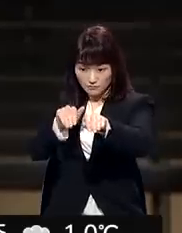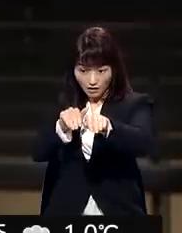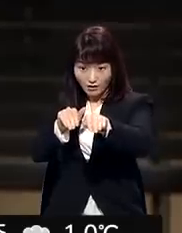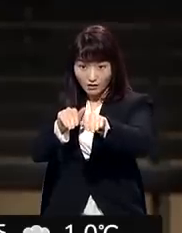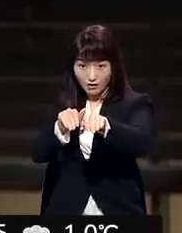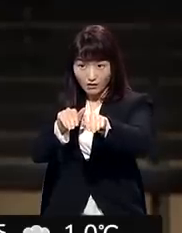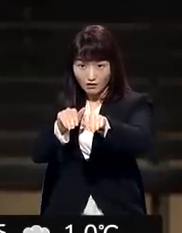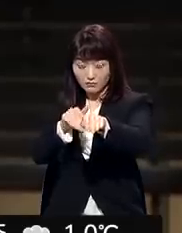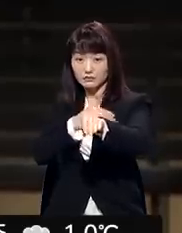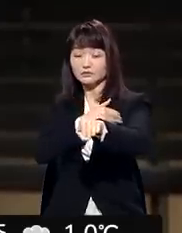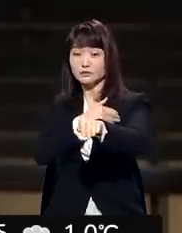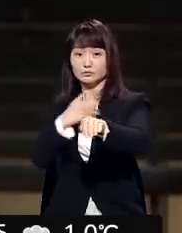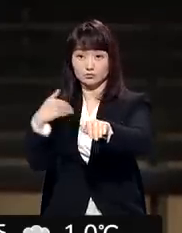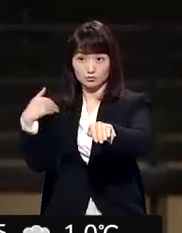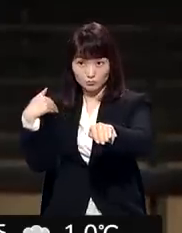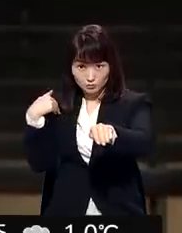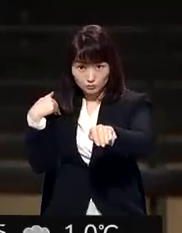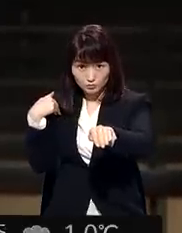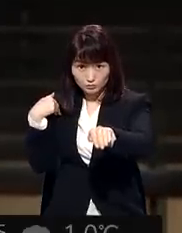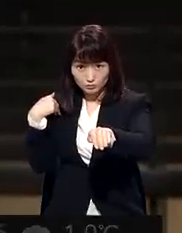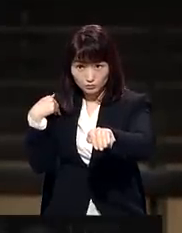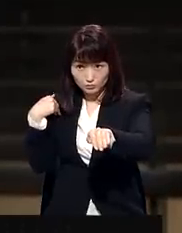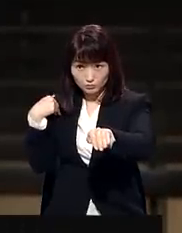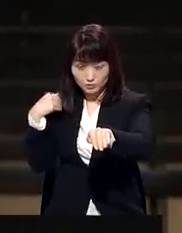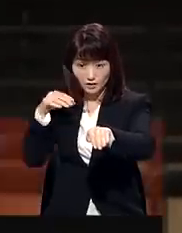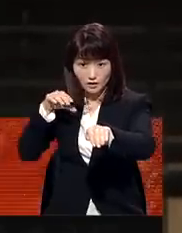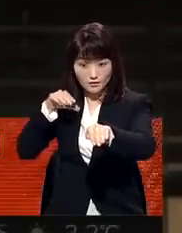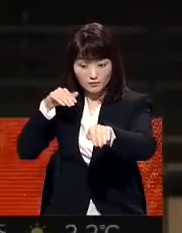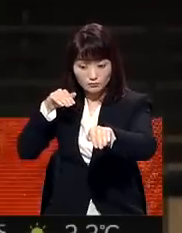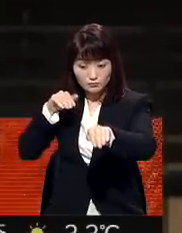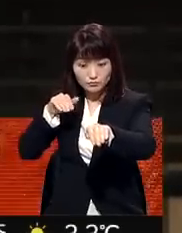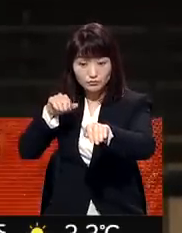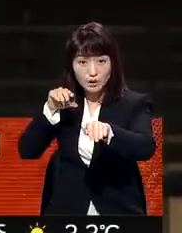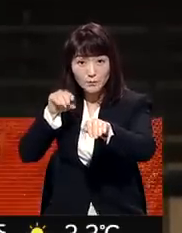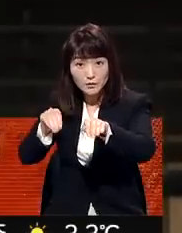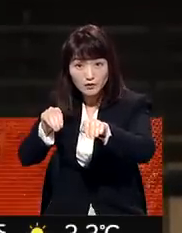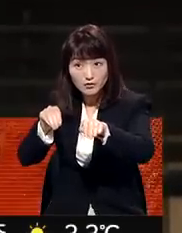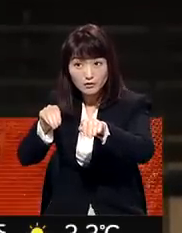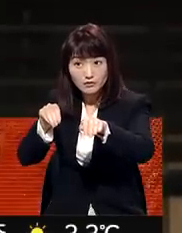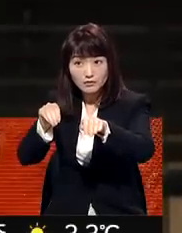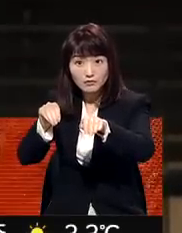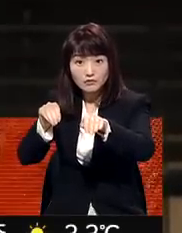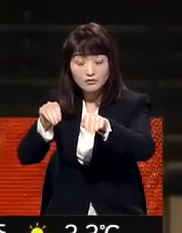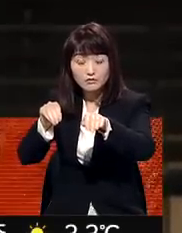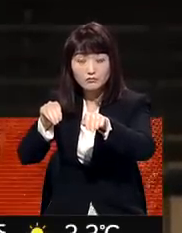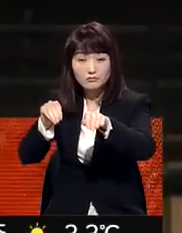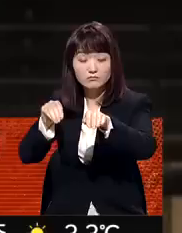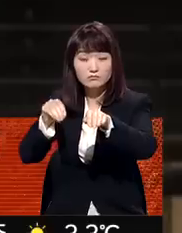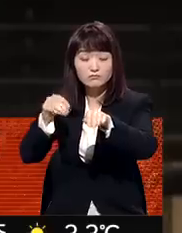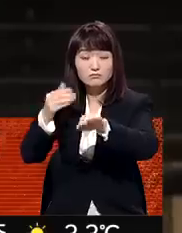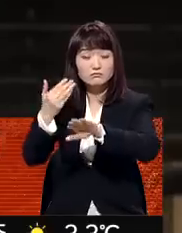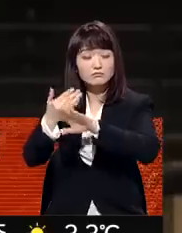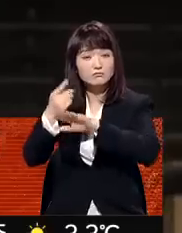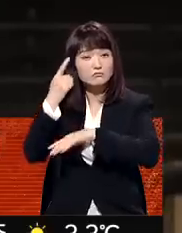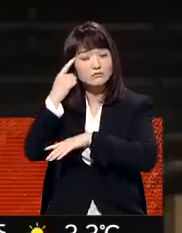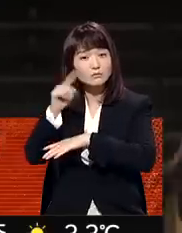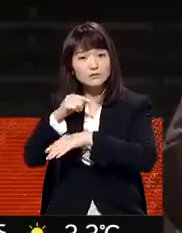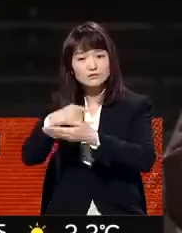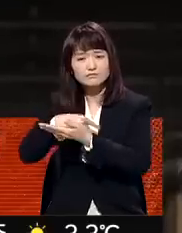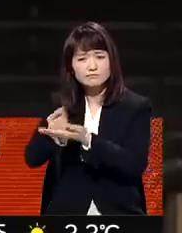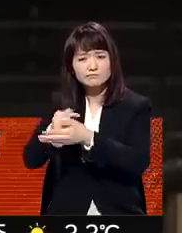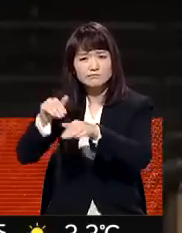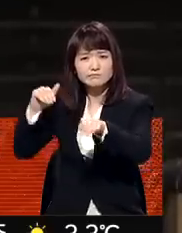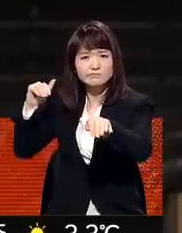봤을 때는 충분히 정진을 할 수 있었거든요 근데 약간 뭐 딴 생각을 했던지 어쨌든간에 속도를 냈던지